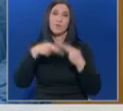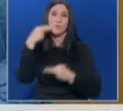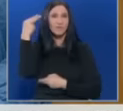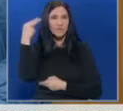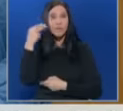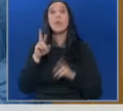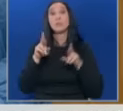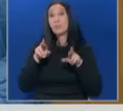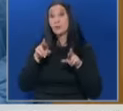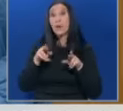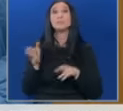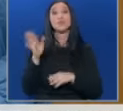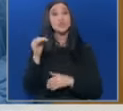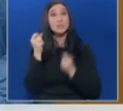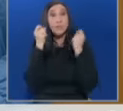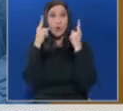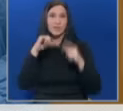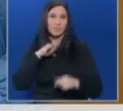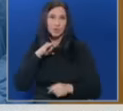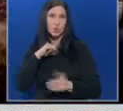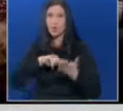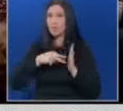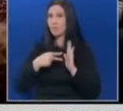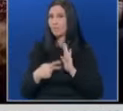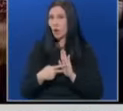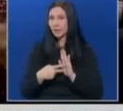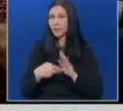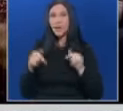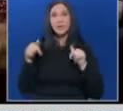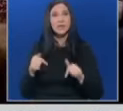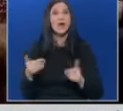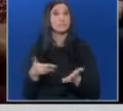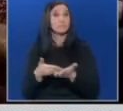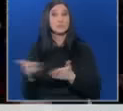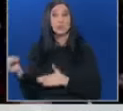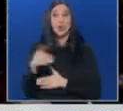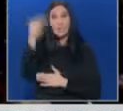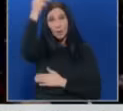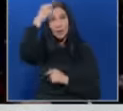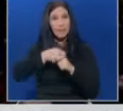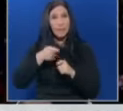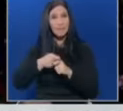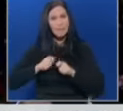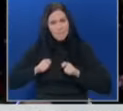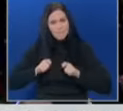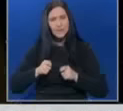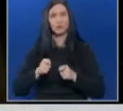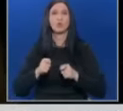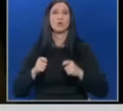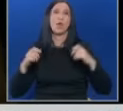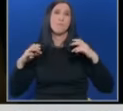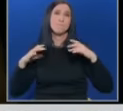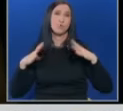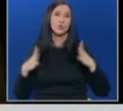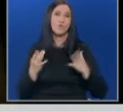Но се надяваме, че ще се появят международни проекти. Сега, за да дойдем в България, направихме принудителна почивка от новия